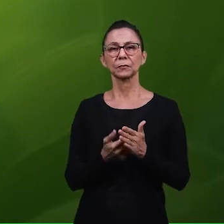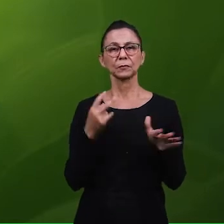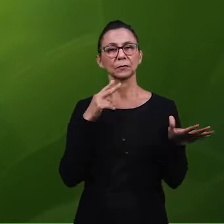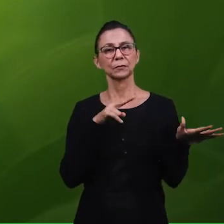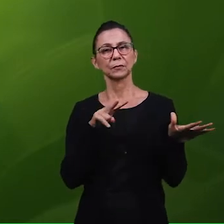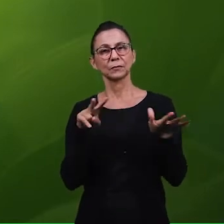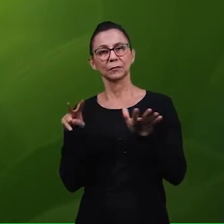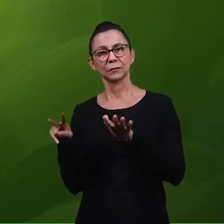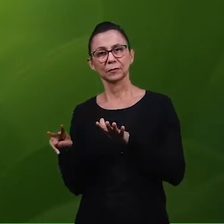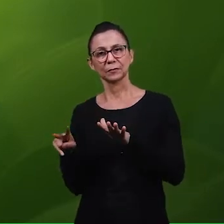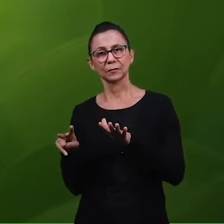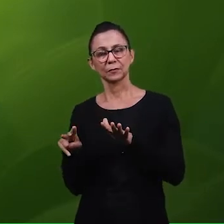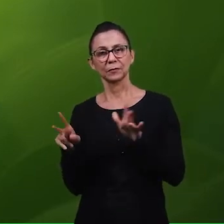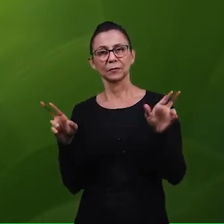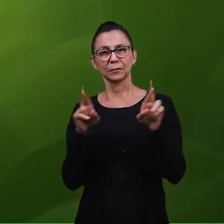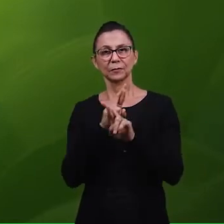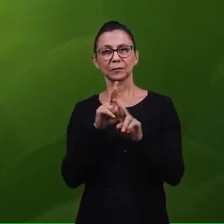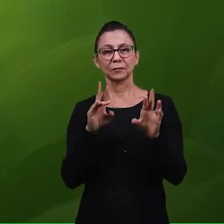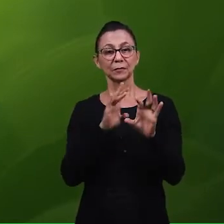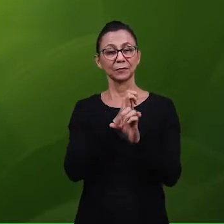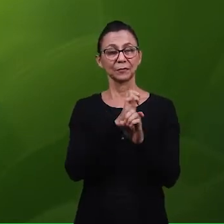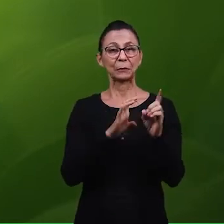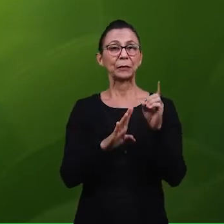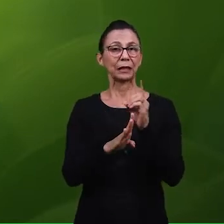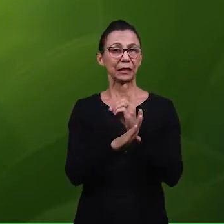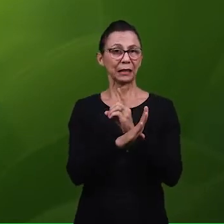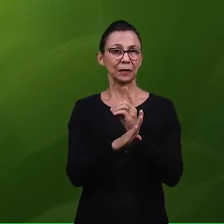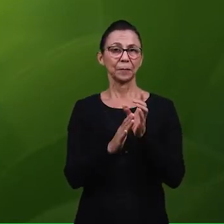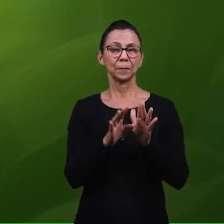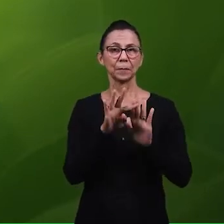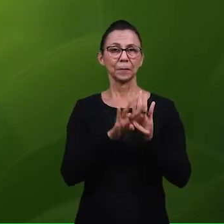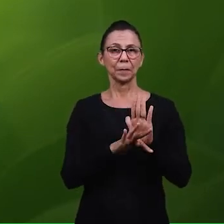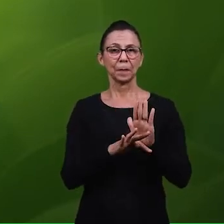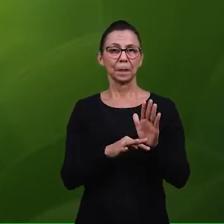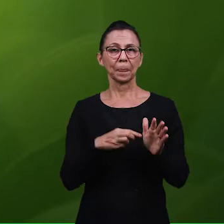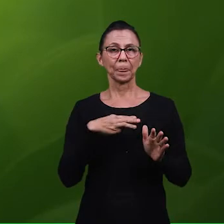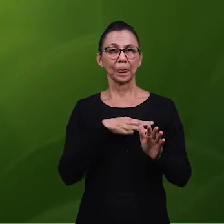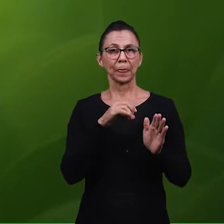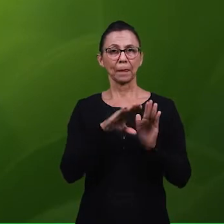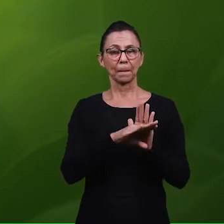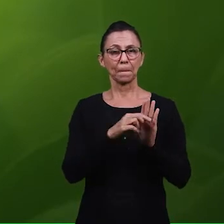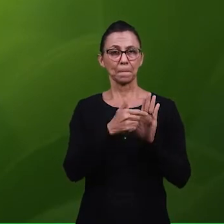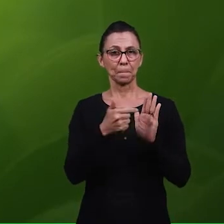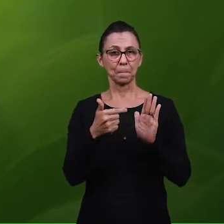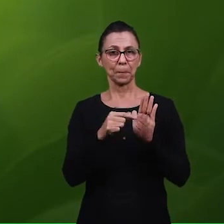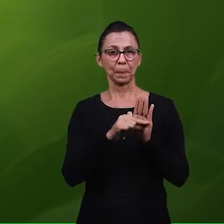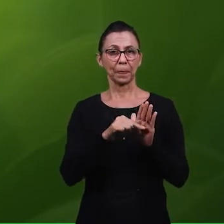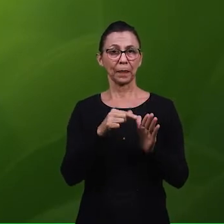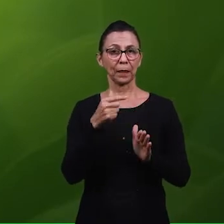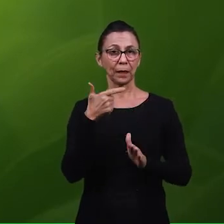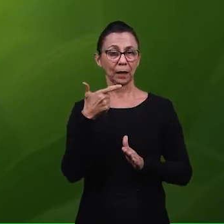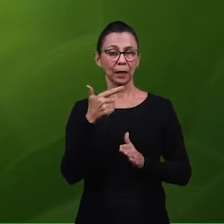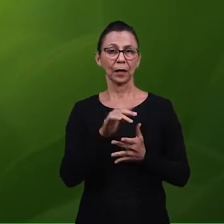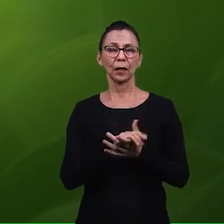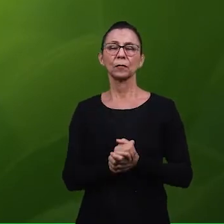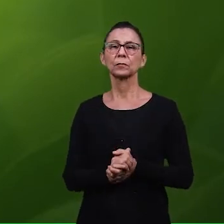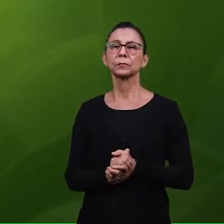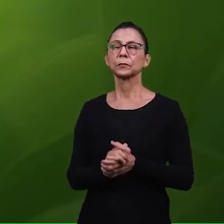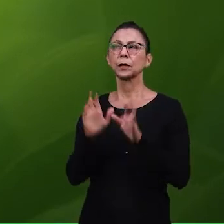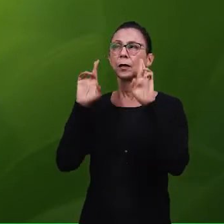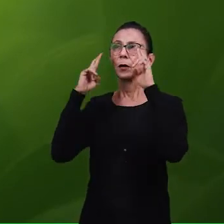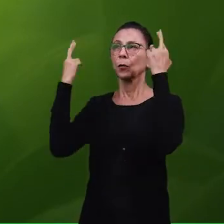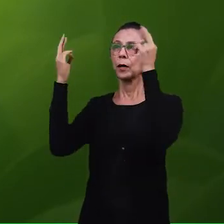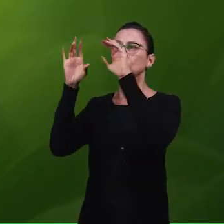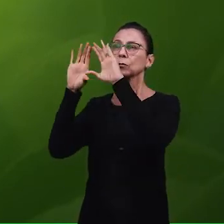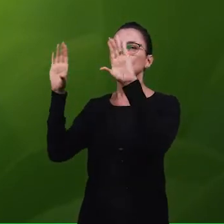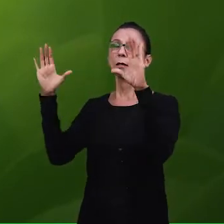comme le groupe de Science et Foi, apporter une contribution ici à propos de l'étude qui est